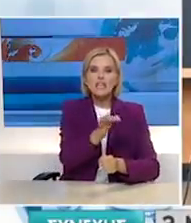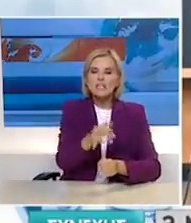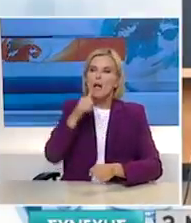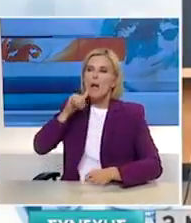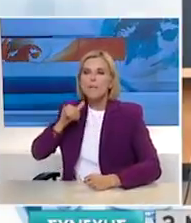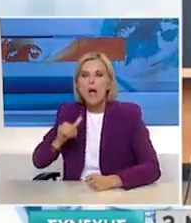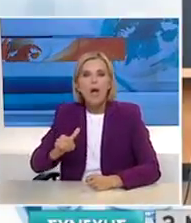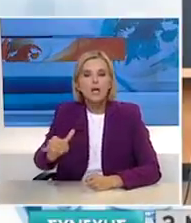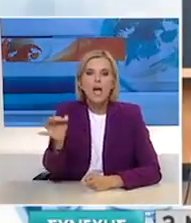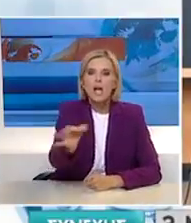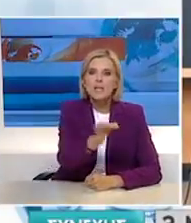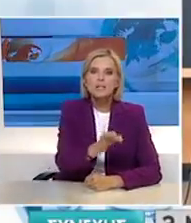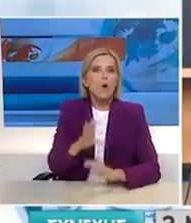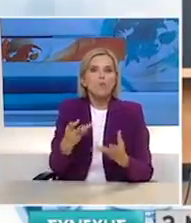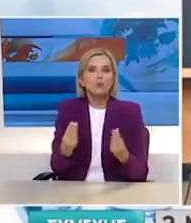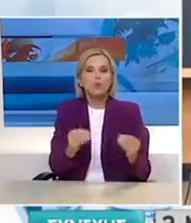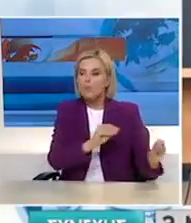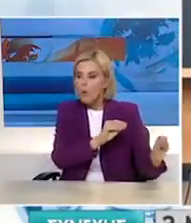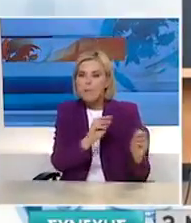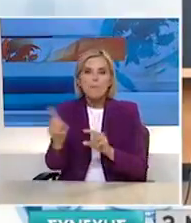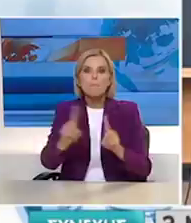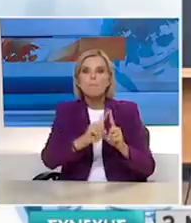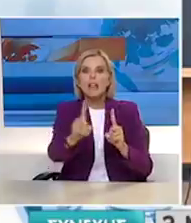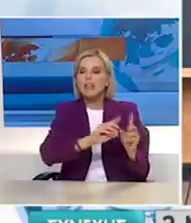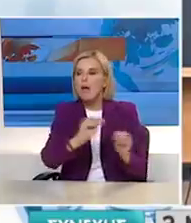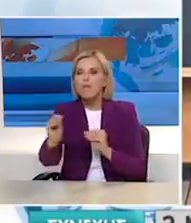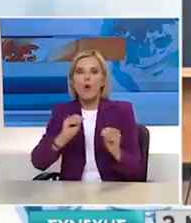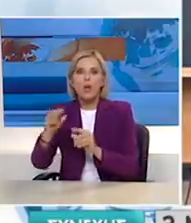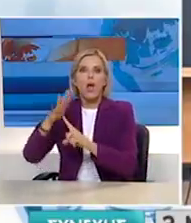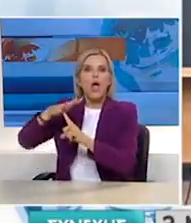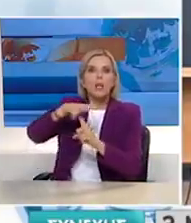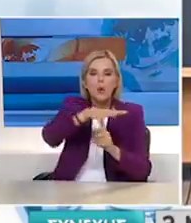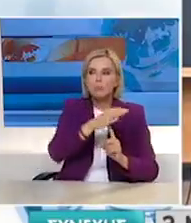Με ποιο τρόπο θα γίνονται οι διακομιδές? Θα ενισχυθούν τα κέντρα υγείας με ιατρικό